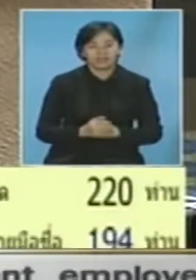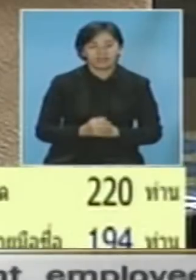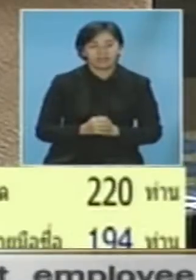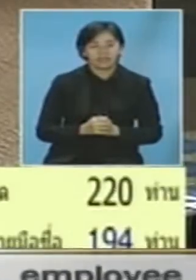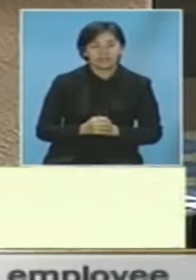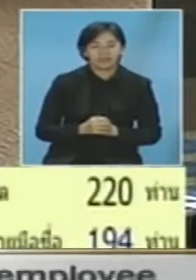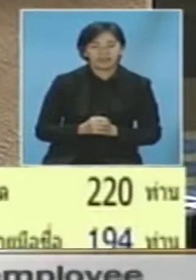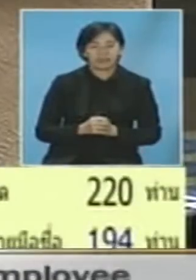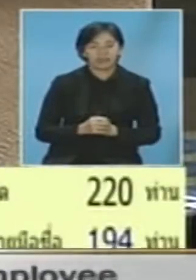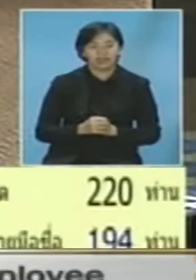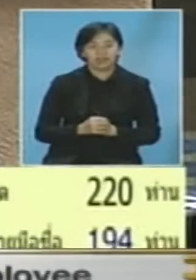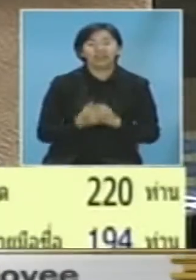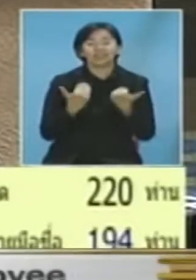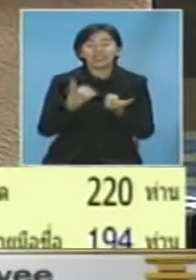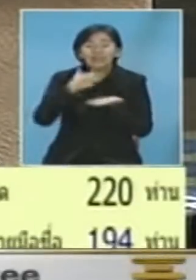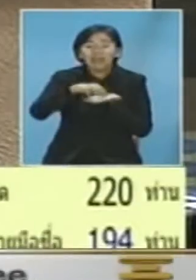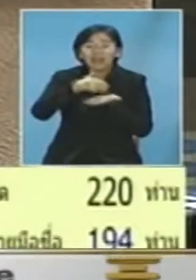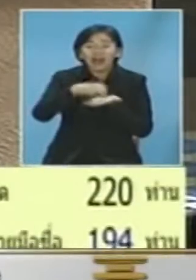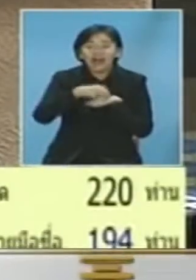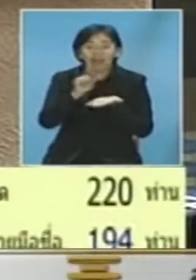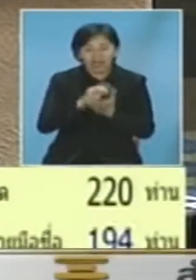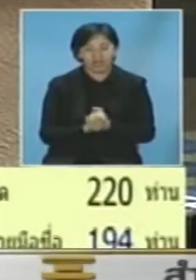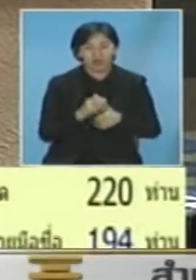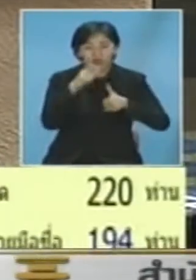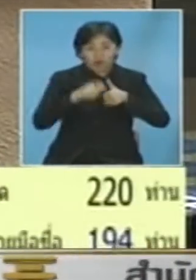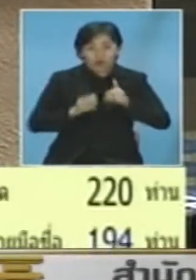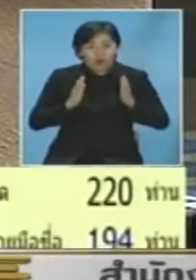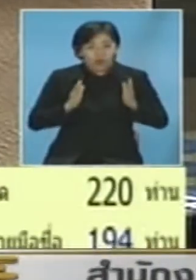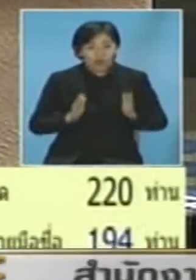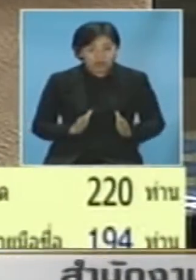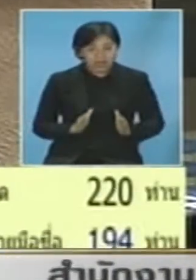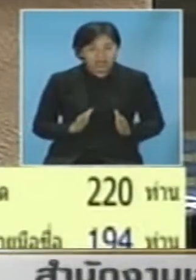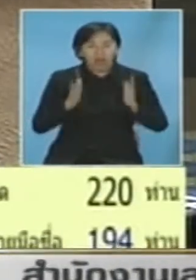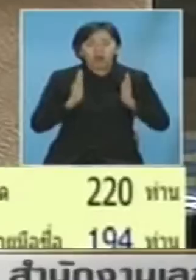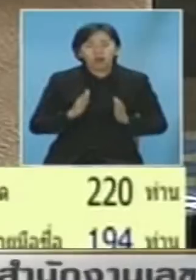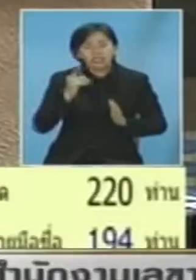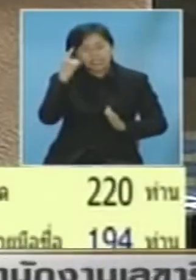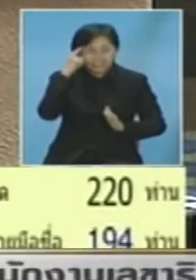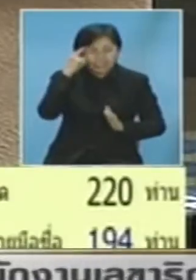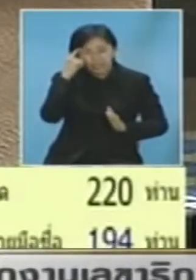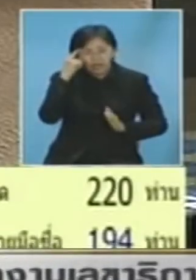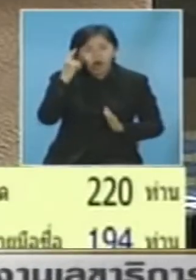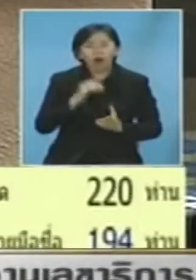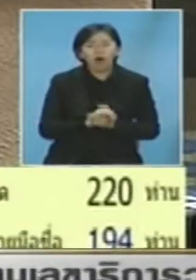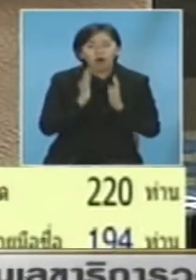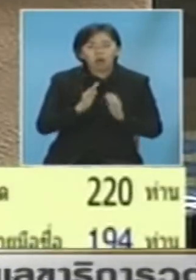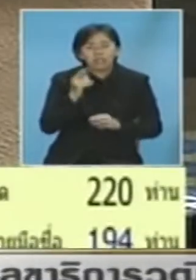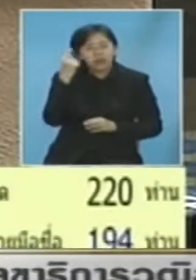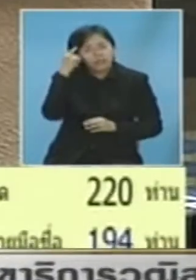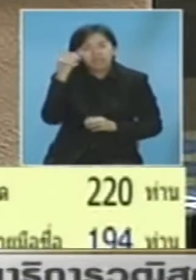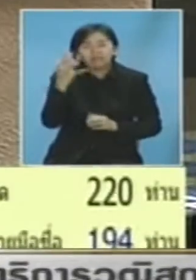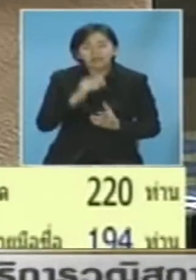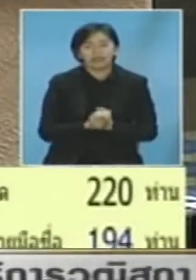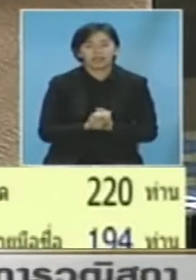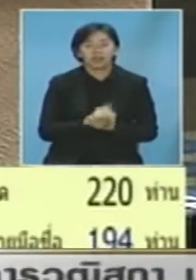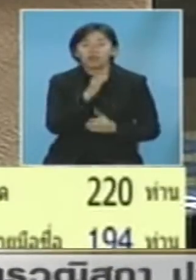มีคำกล่าวว่าบุคคลที่ขาดสติปัญญาหรือไม่มีสติปัญญาแ